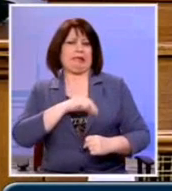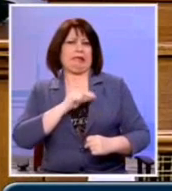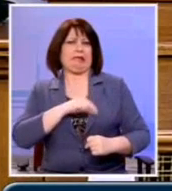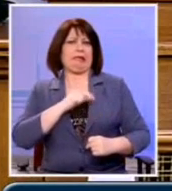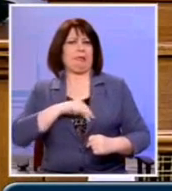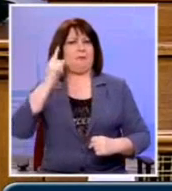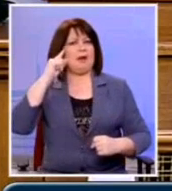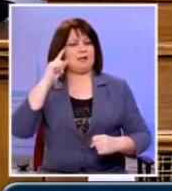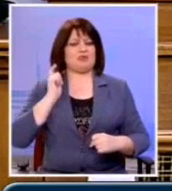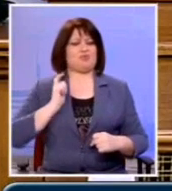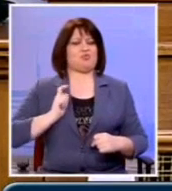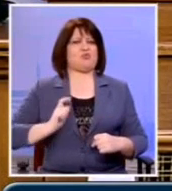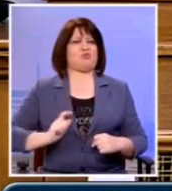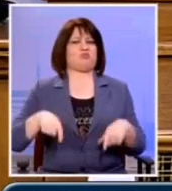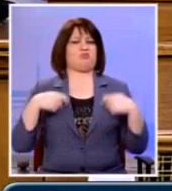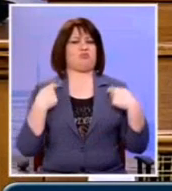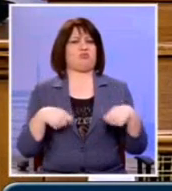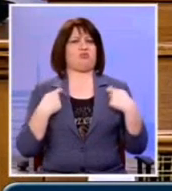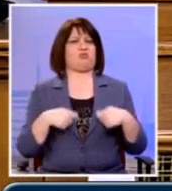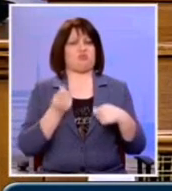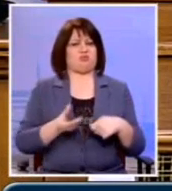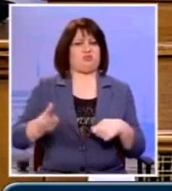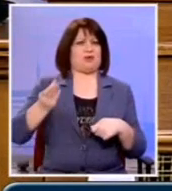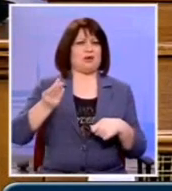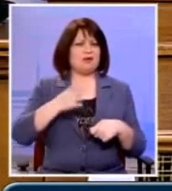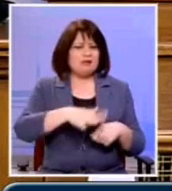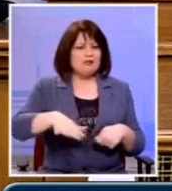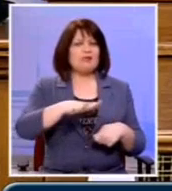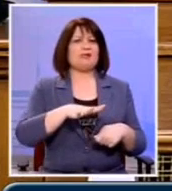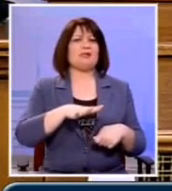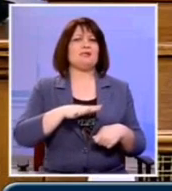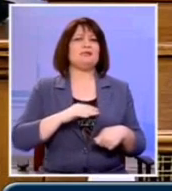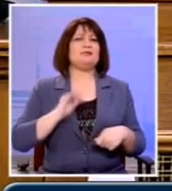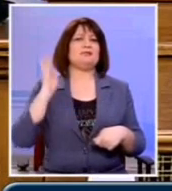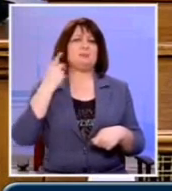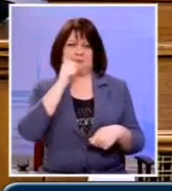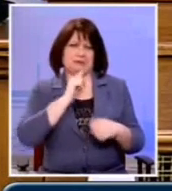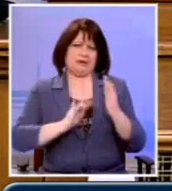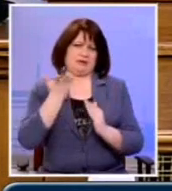κερδοσκόπησαν, συσσόρευσαν περισσότερο πλούτο από τις περιόδους της ψευδούς ανάπτυξης.